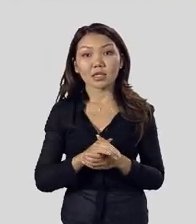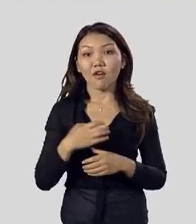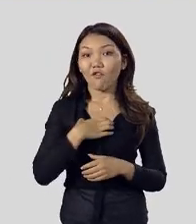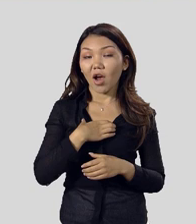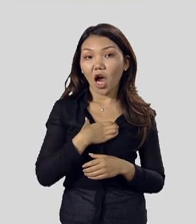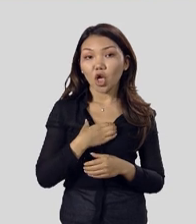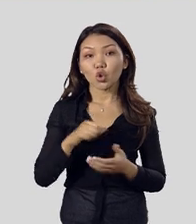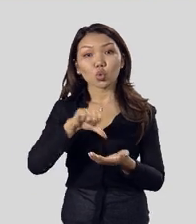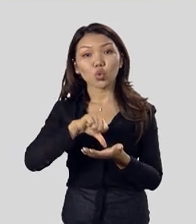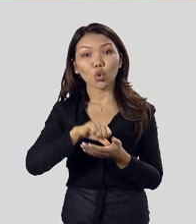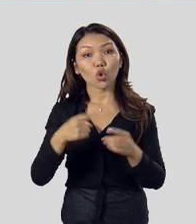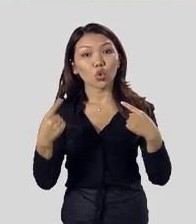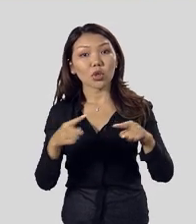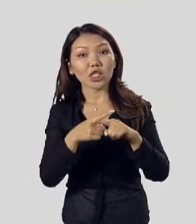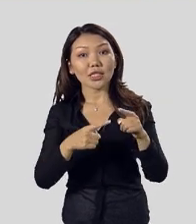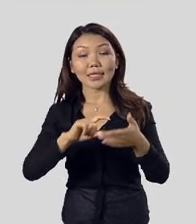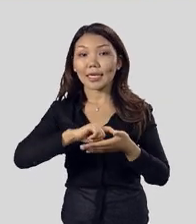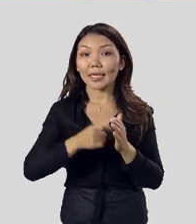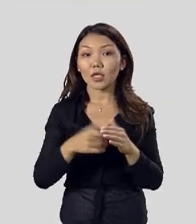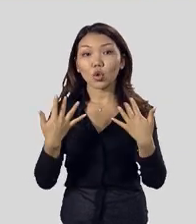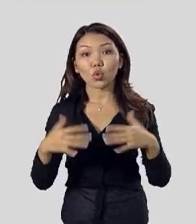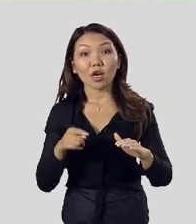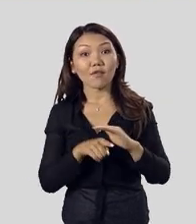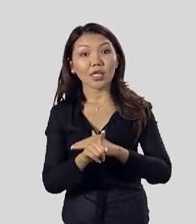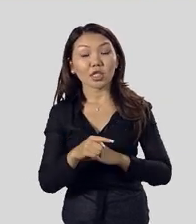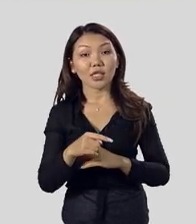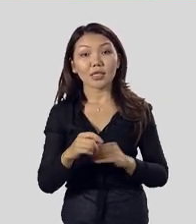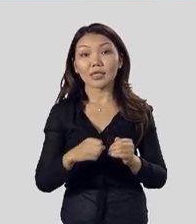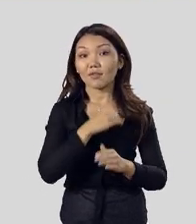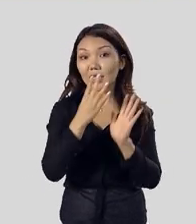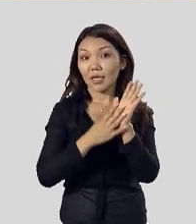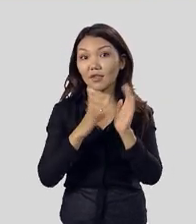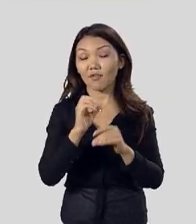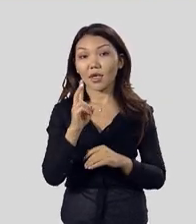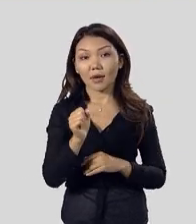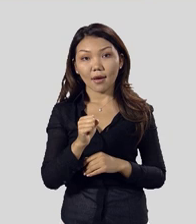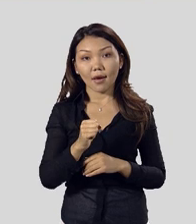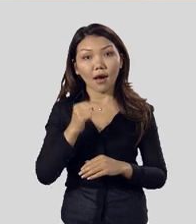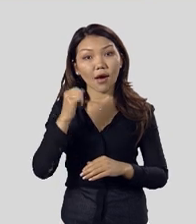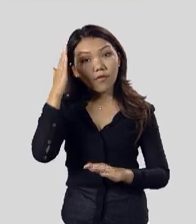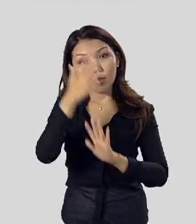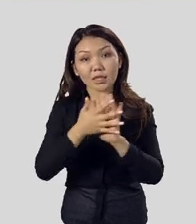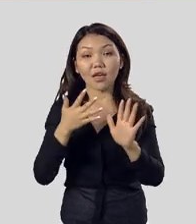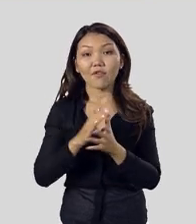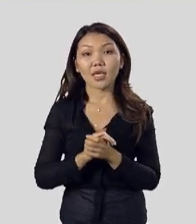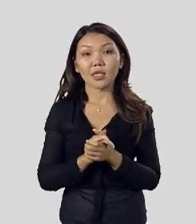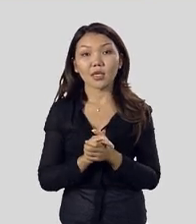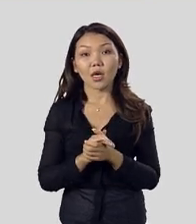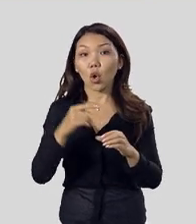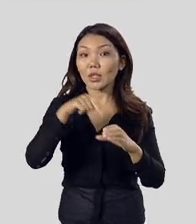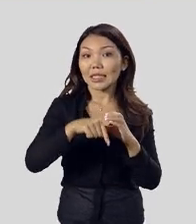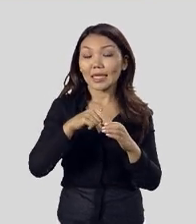частей клетки уже в начале 19 века в представления о строении клетки